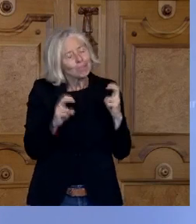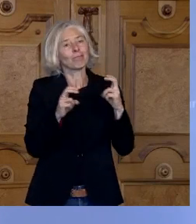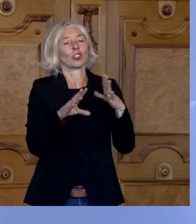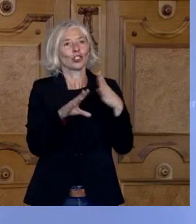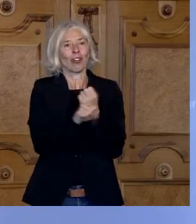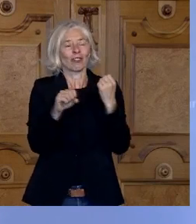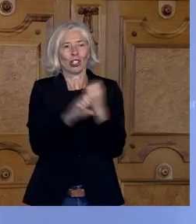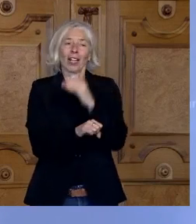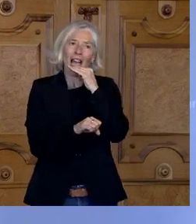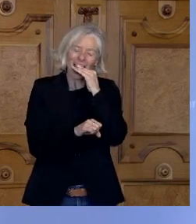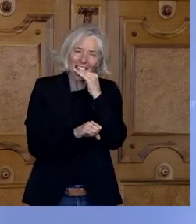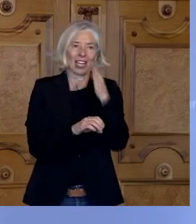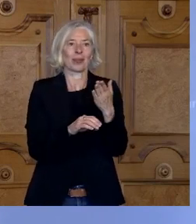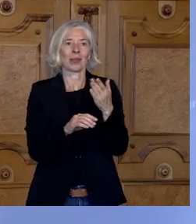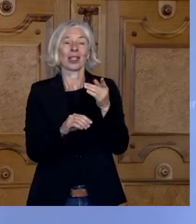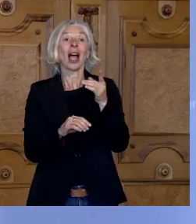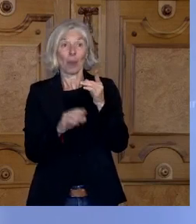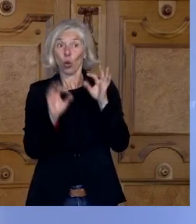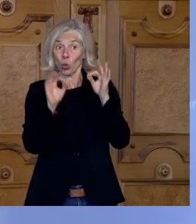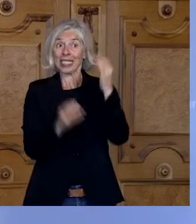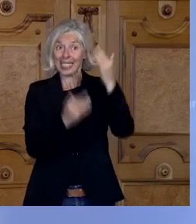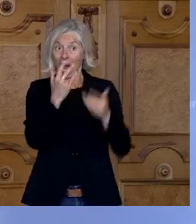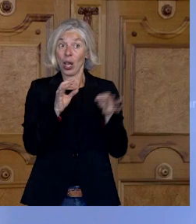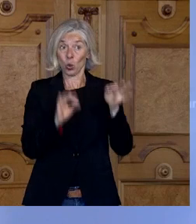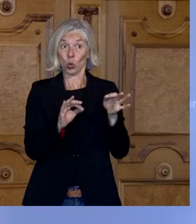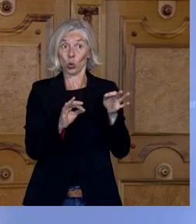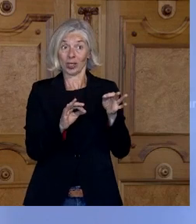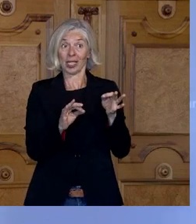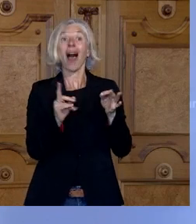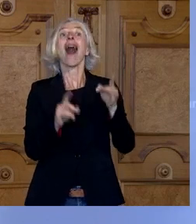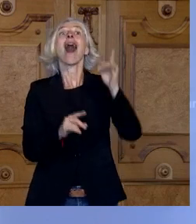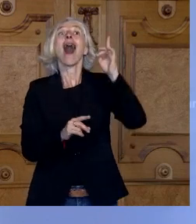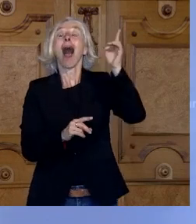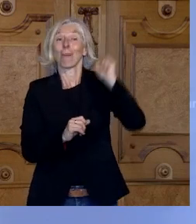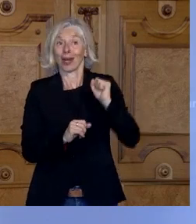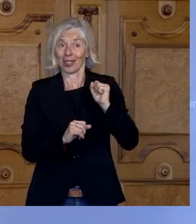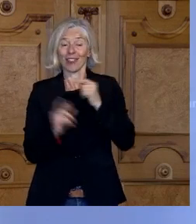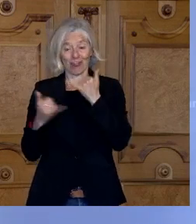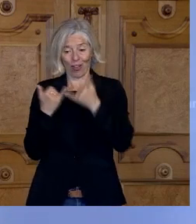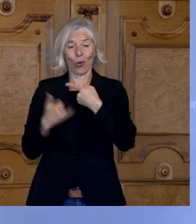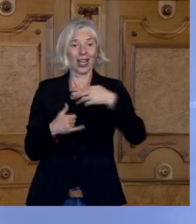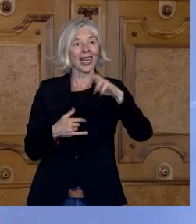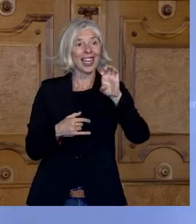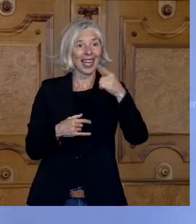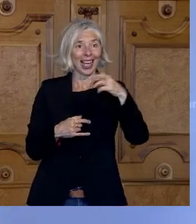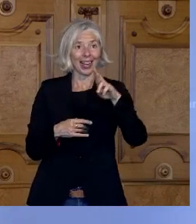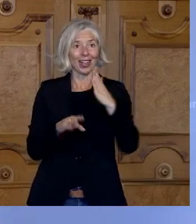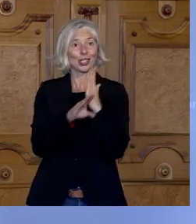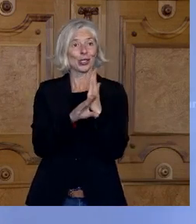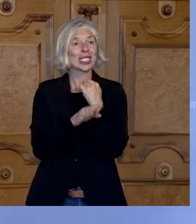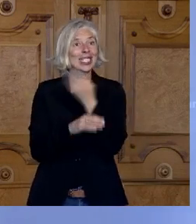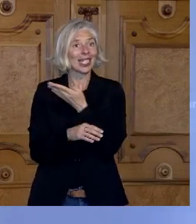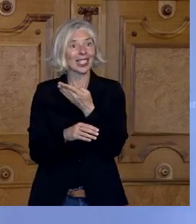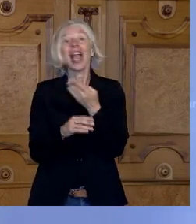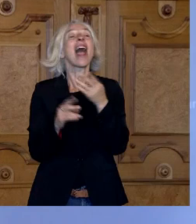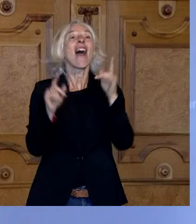Aber diese guten Zahlen, die haben eben ein Aber. Und Frau Greger hat es eben gerade auch schon gesagt. Der Virus ist nach wie vor da, auch